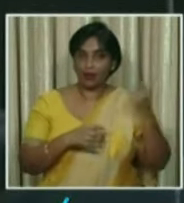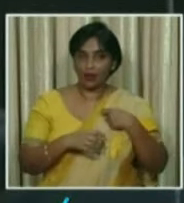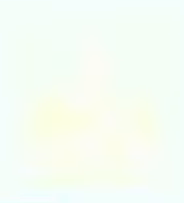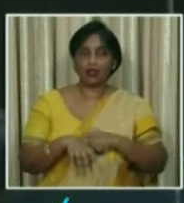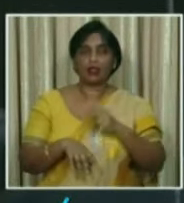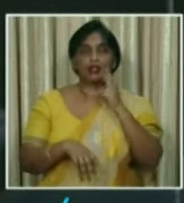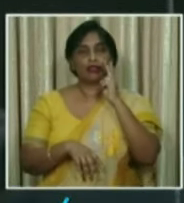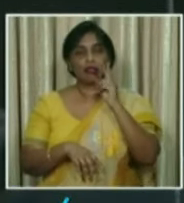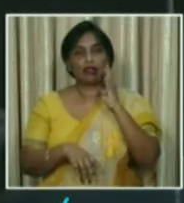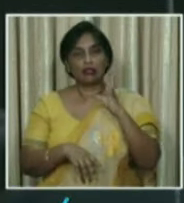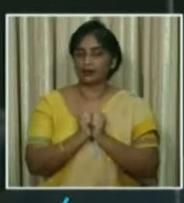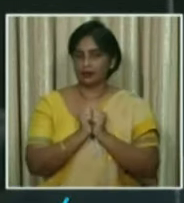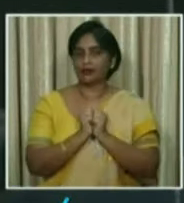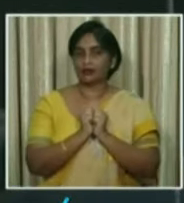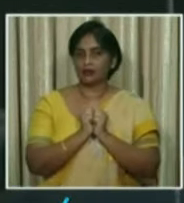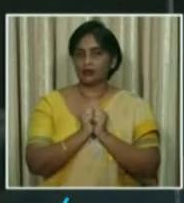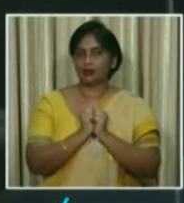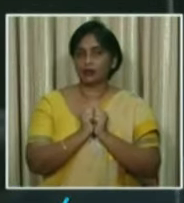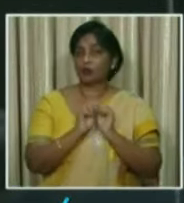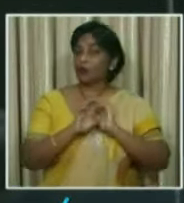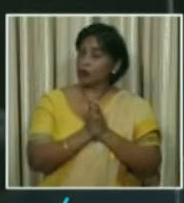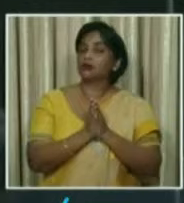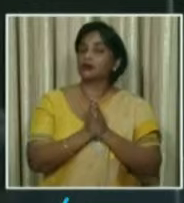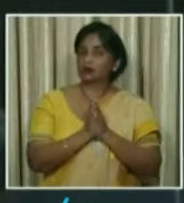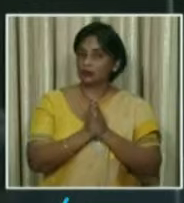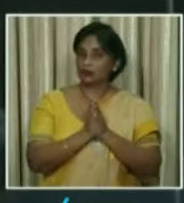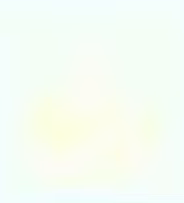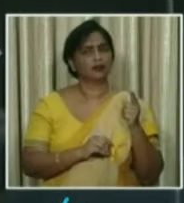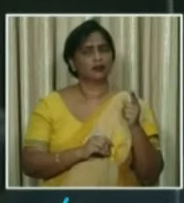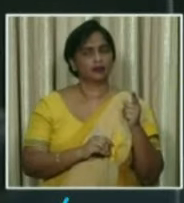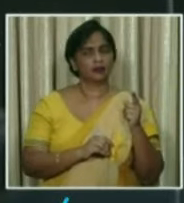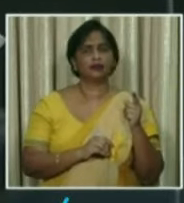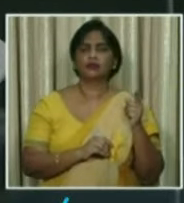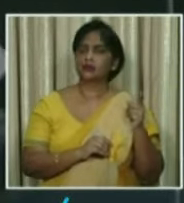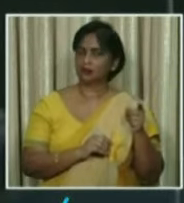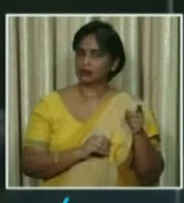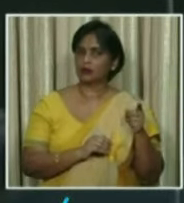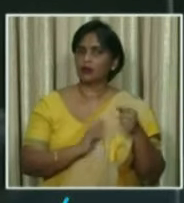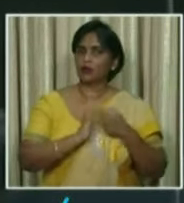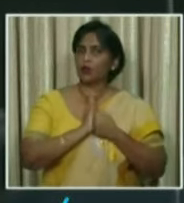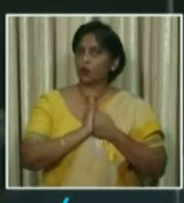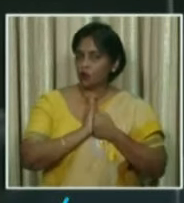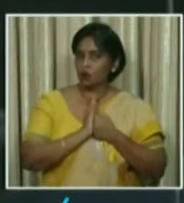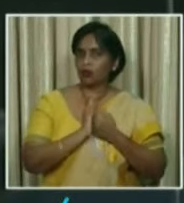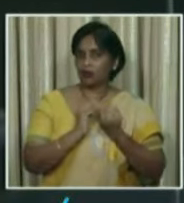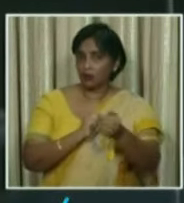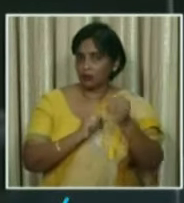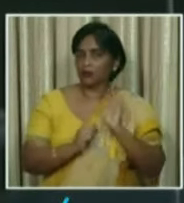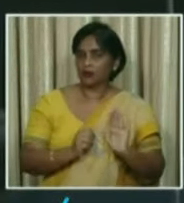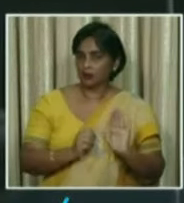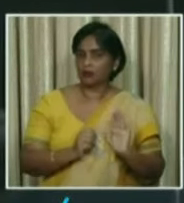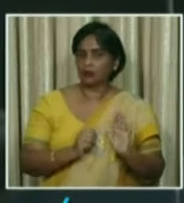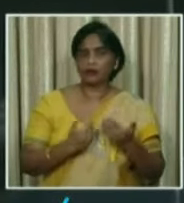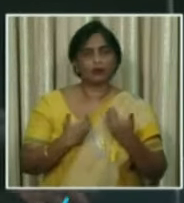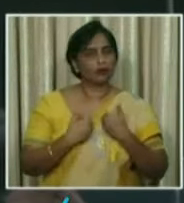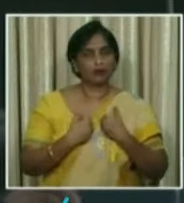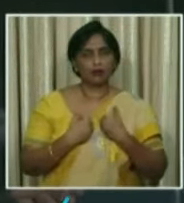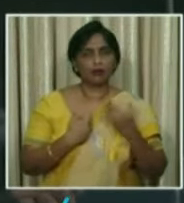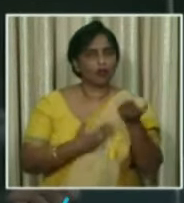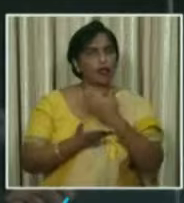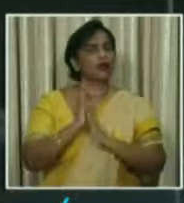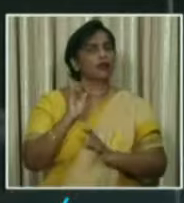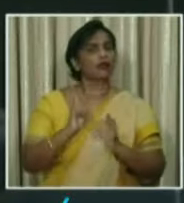2:45 3යි මම නිදා ගන්න යනකොට. මේ ඔක්කොමත් එක්ක යම්කිසි ඒකේ ගරුත්වයක් තියෙන ඕනේ වැඩේ කරනකොට. මොකද අපි ඔක්කොම